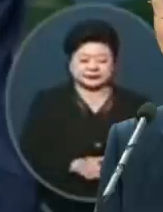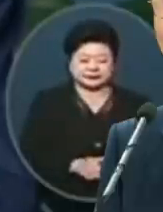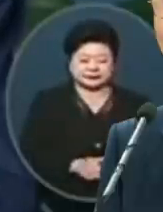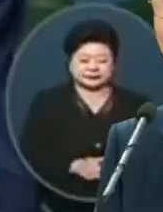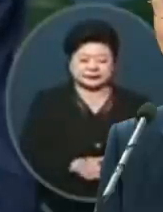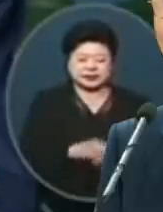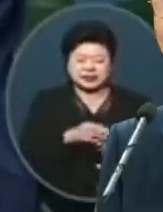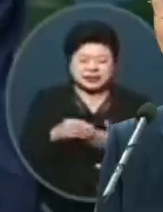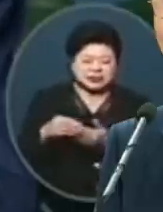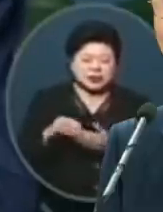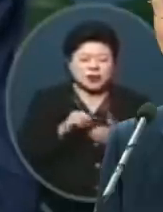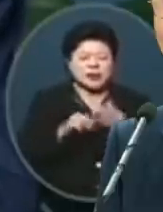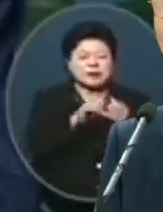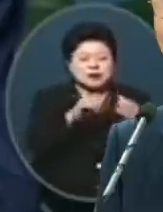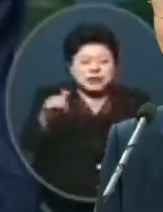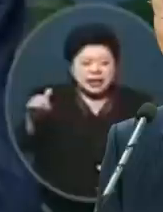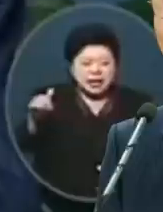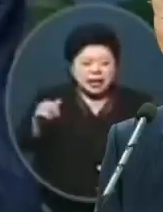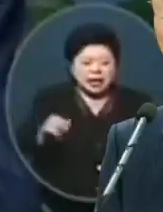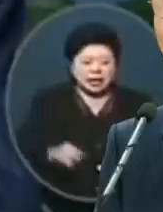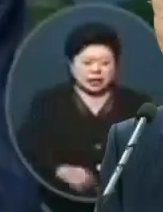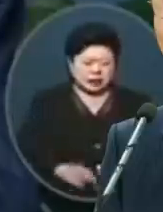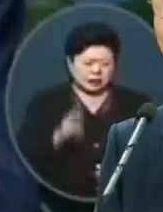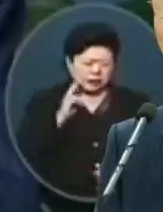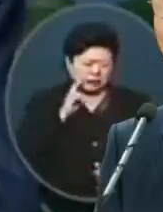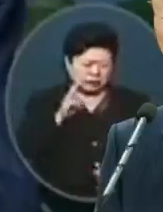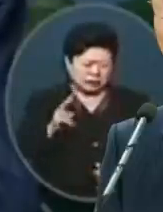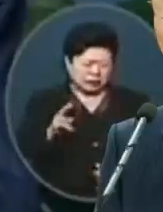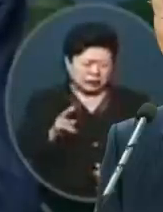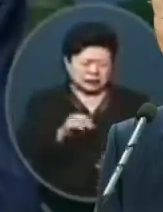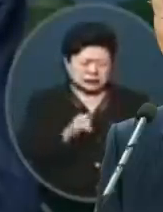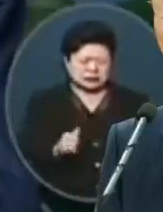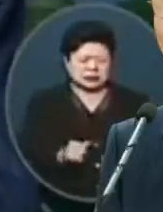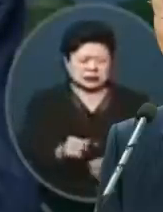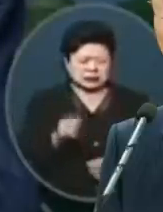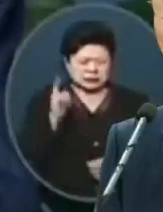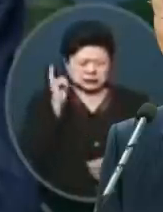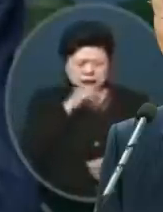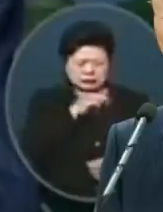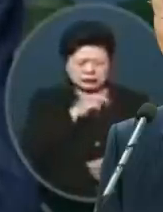공산주의를 이끌어가는 사람들은 굉장히 그 배후를 보면 사람을 많이 죽였습니다.